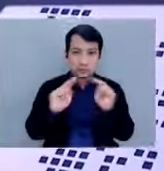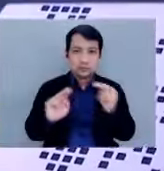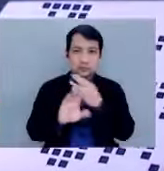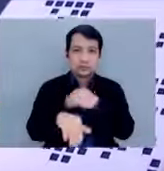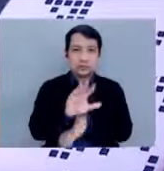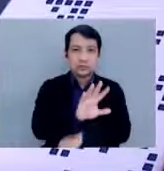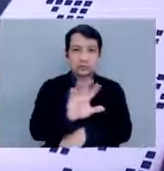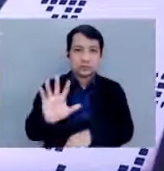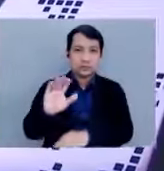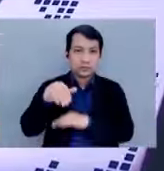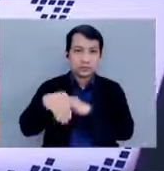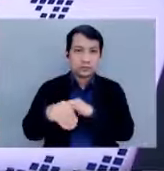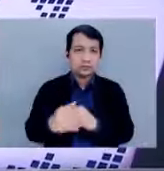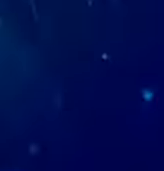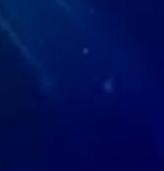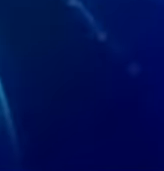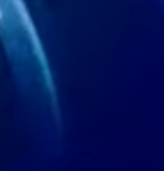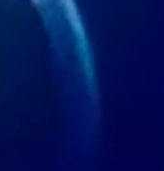Frontline Tonight.